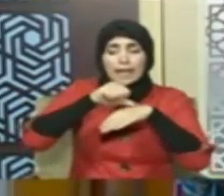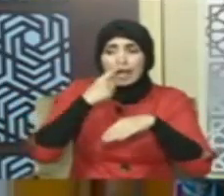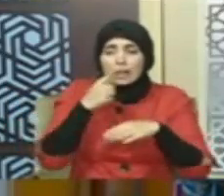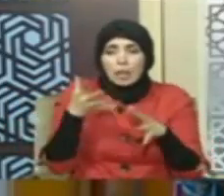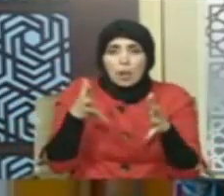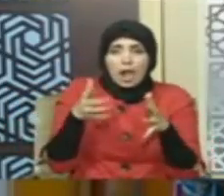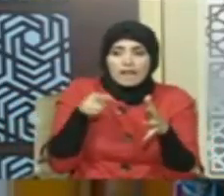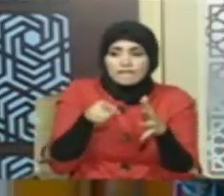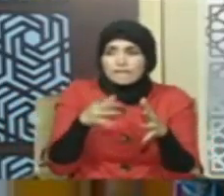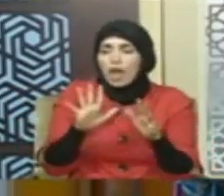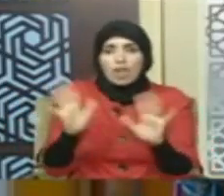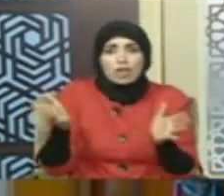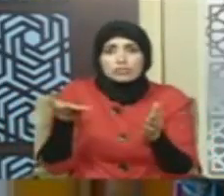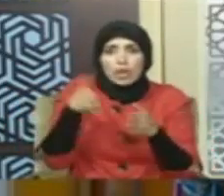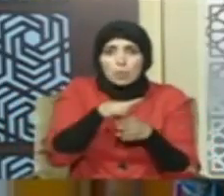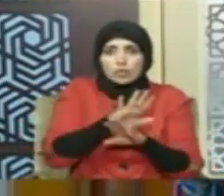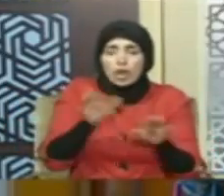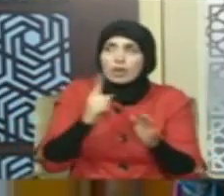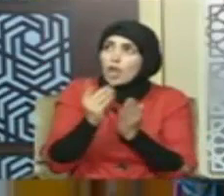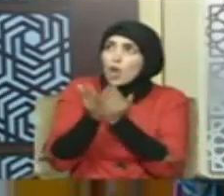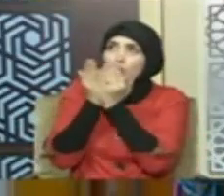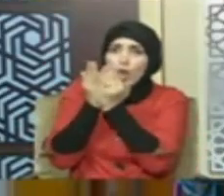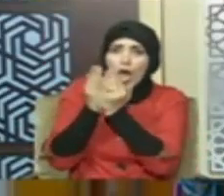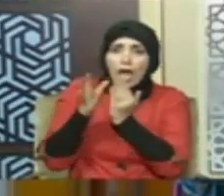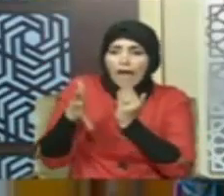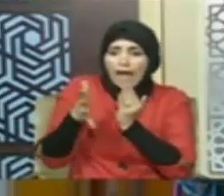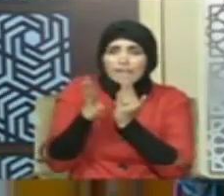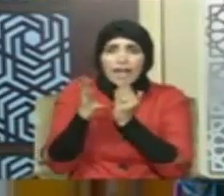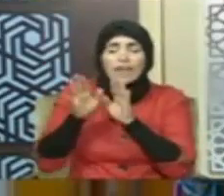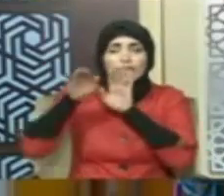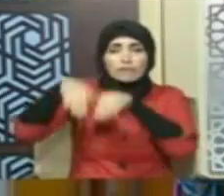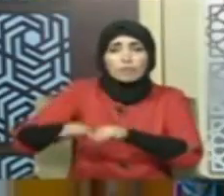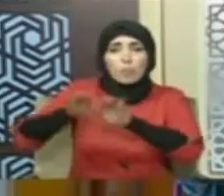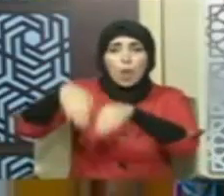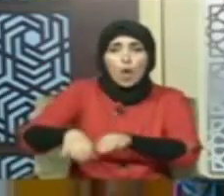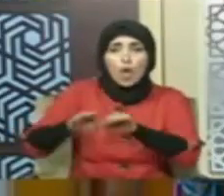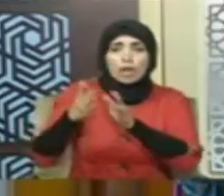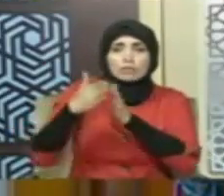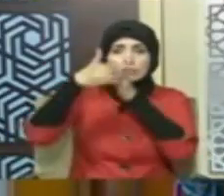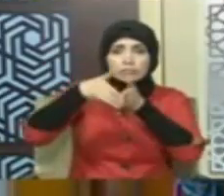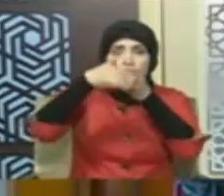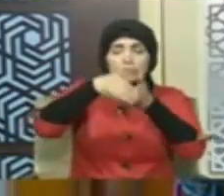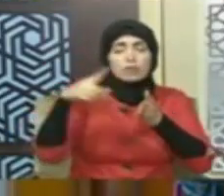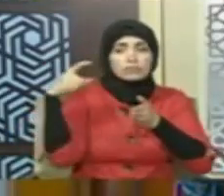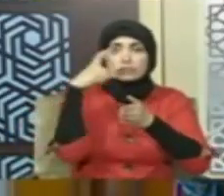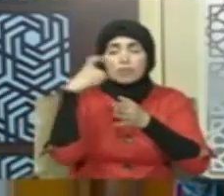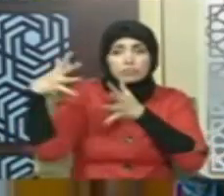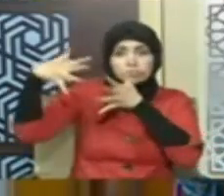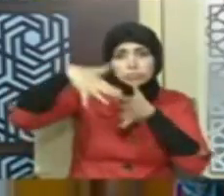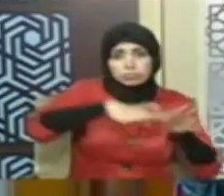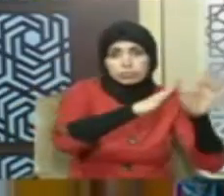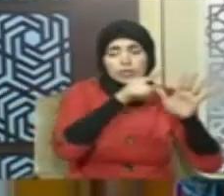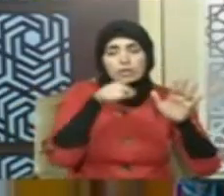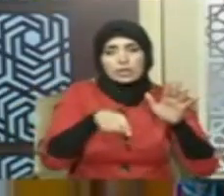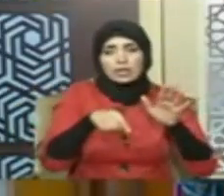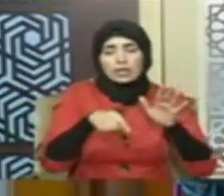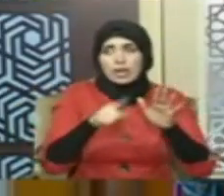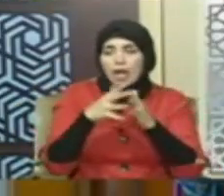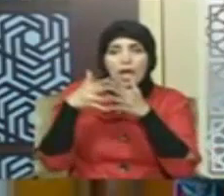أنهم أحيط بهم، دعوا الله. لا تجد وقت الشدة إلا